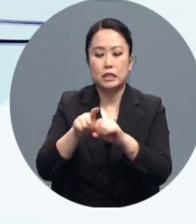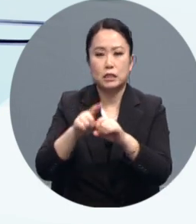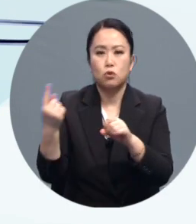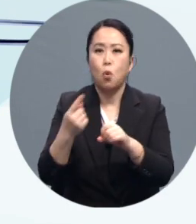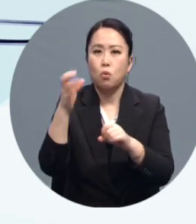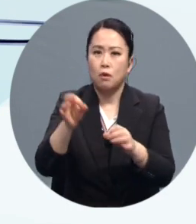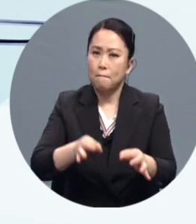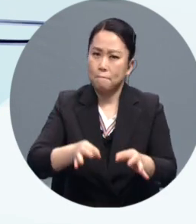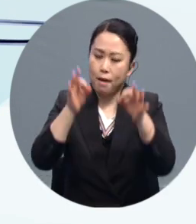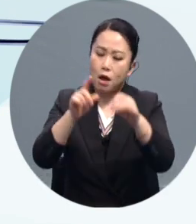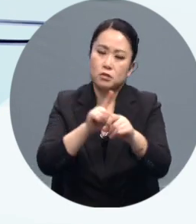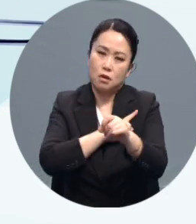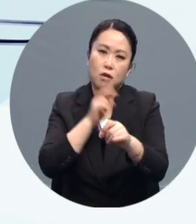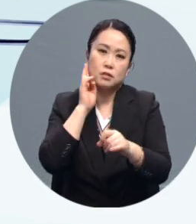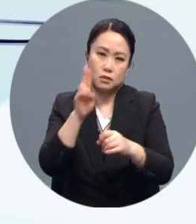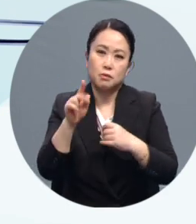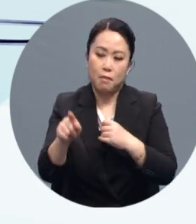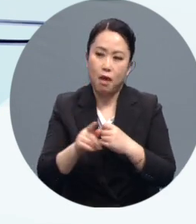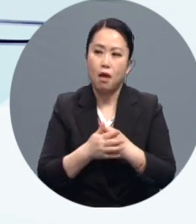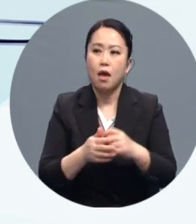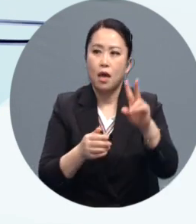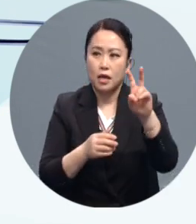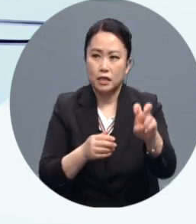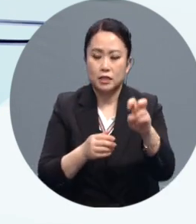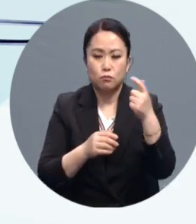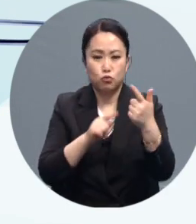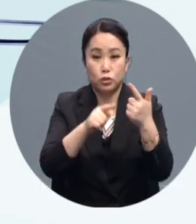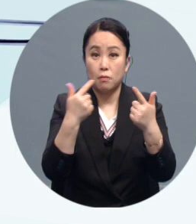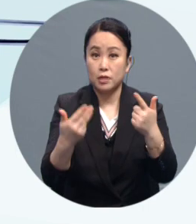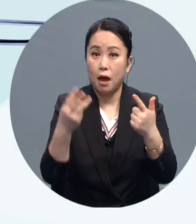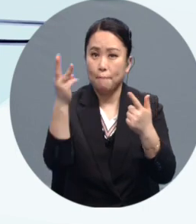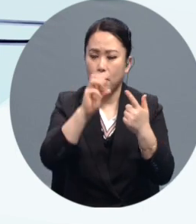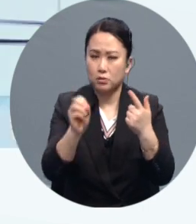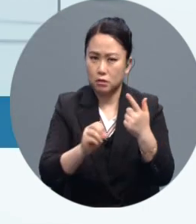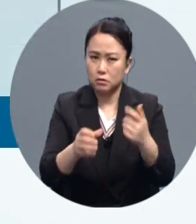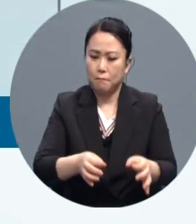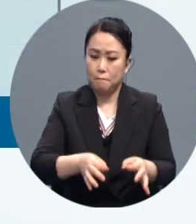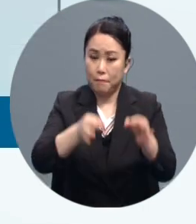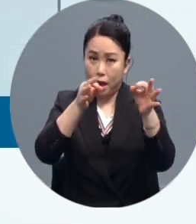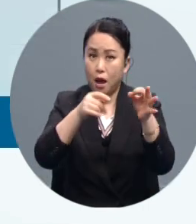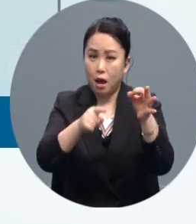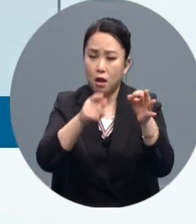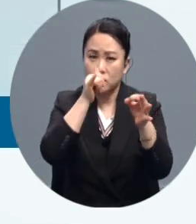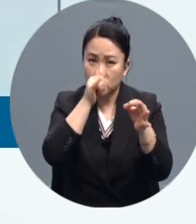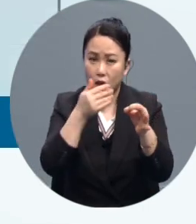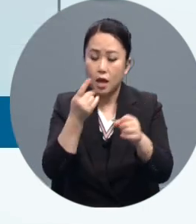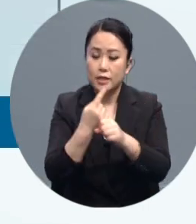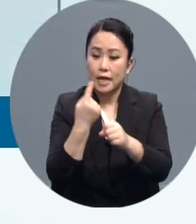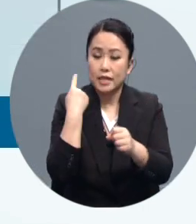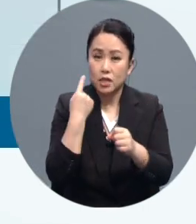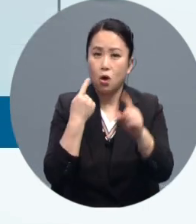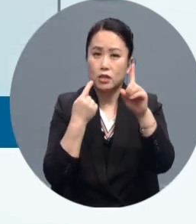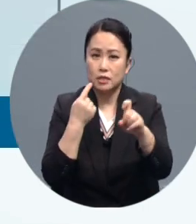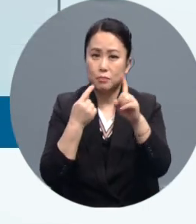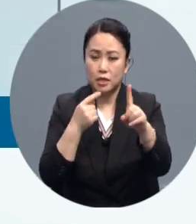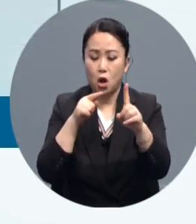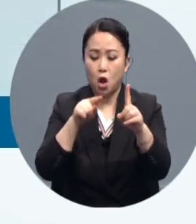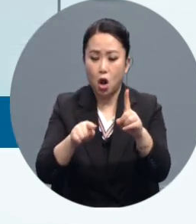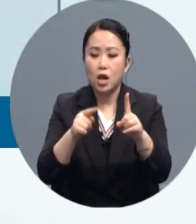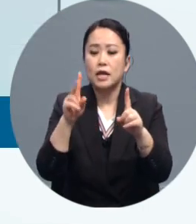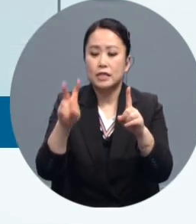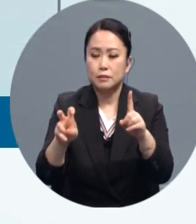달보다 26.3% 증가해 다른 품목에 비해 큰 폭의 증가세를 보였는데 지난해 11월